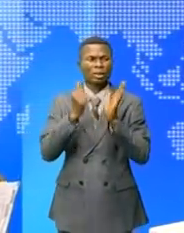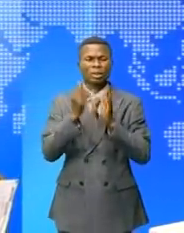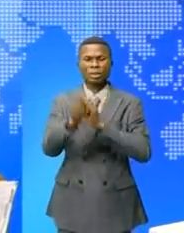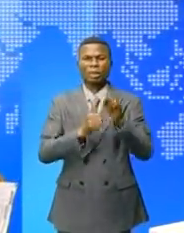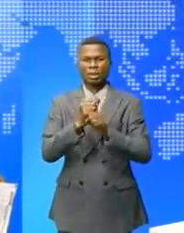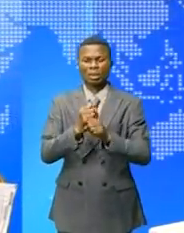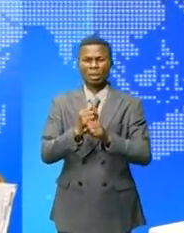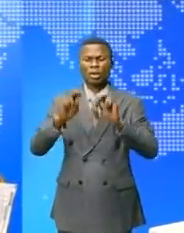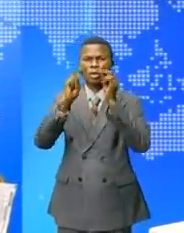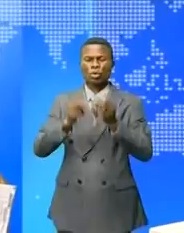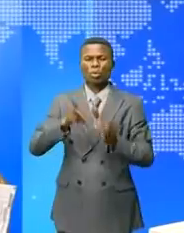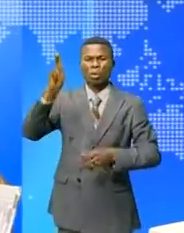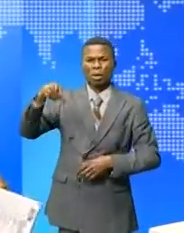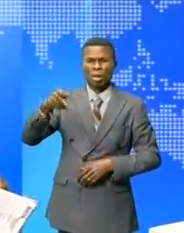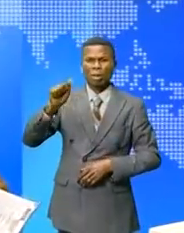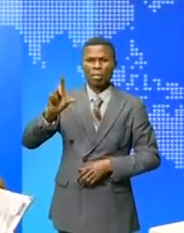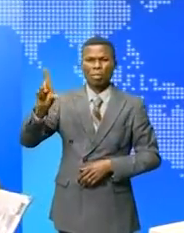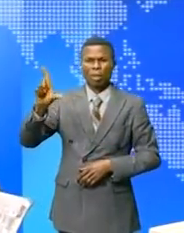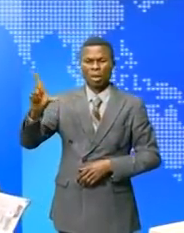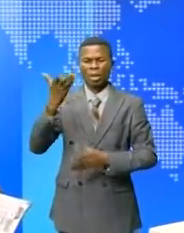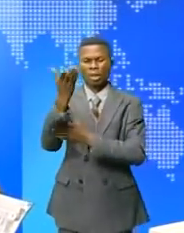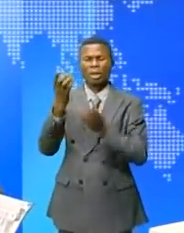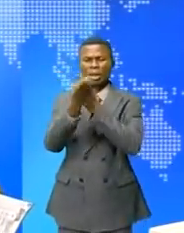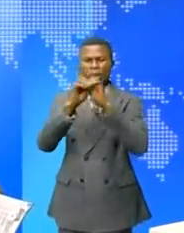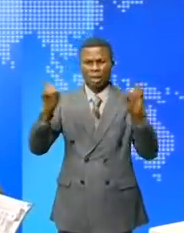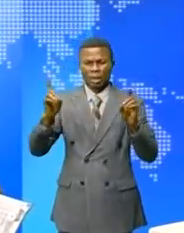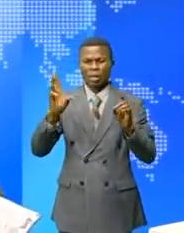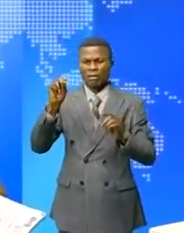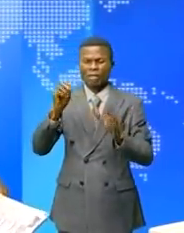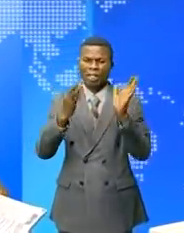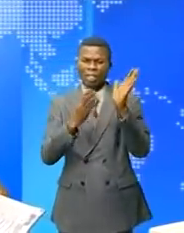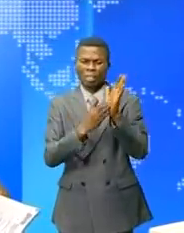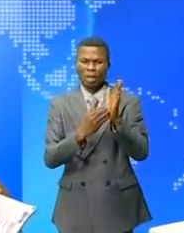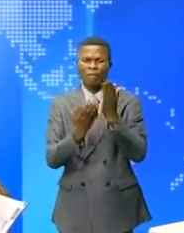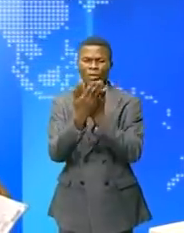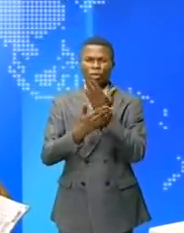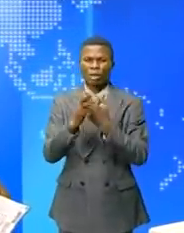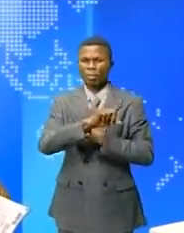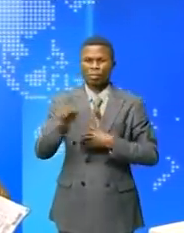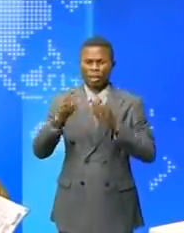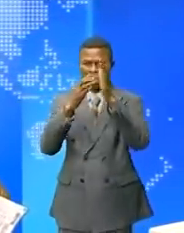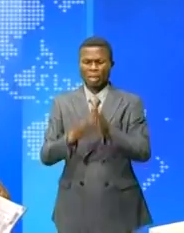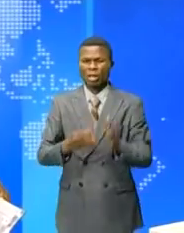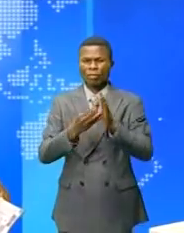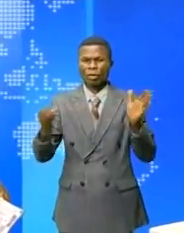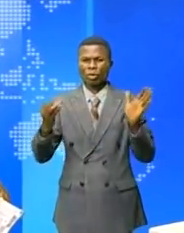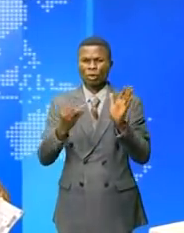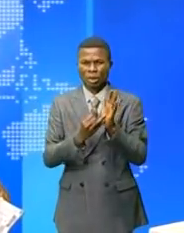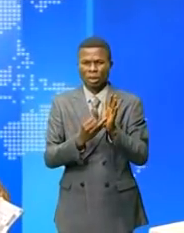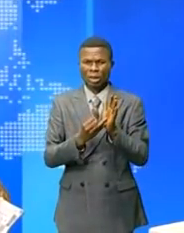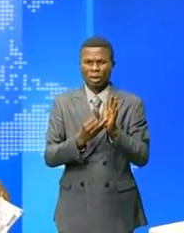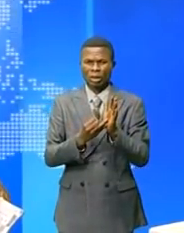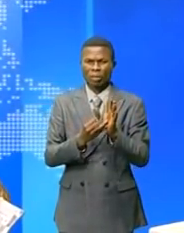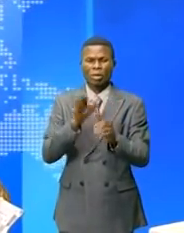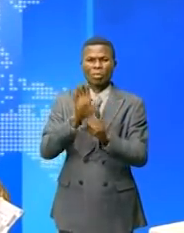du parti lumumbiste réclamer la démocratie lgv en fg 1995 précisément il la